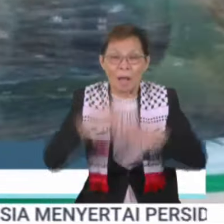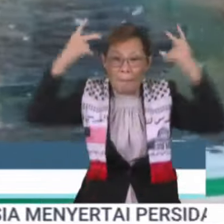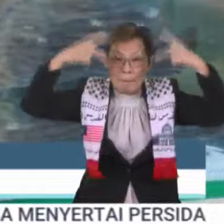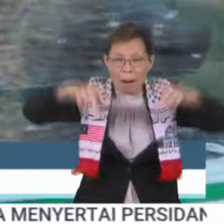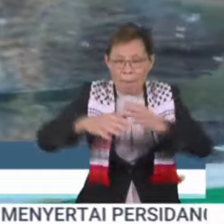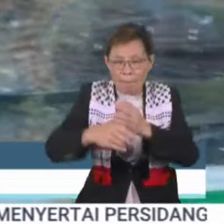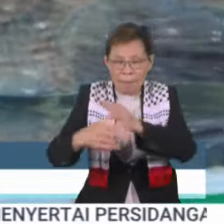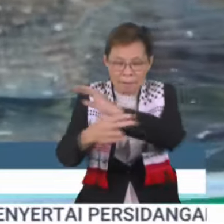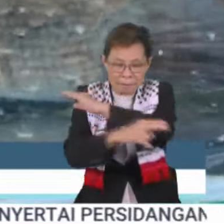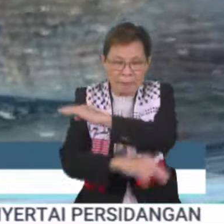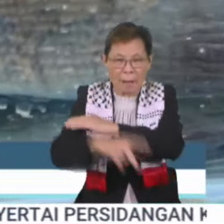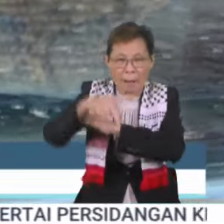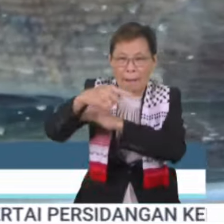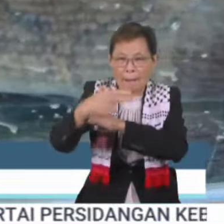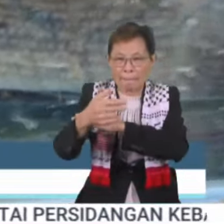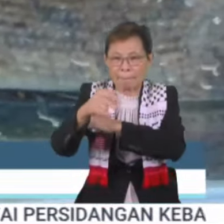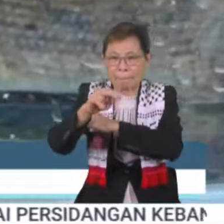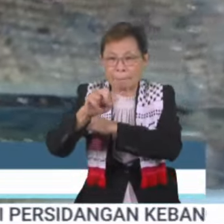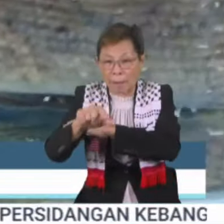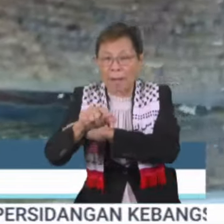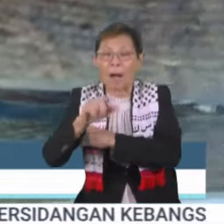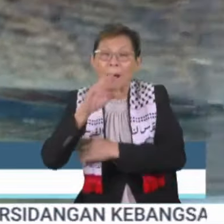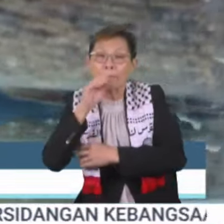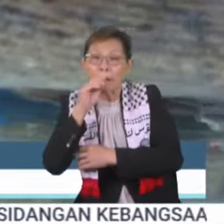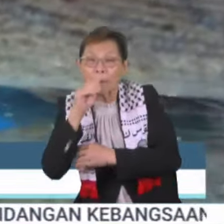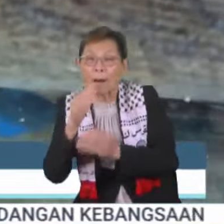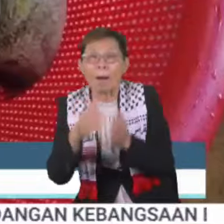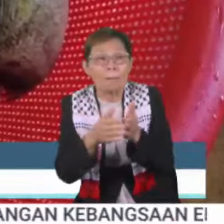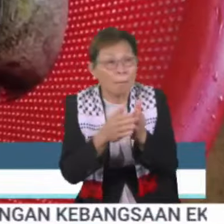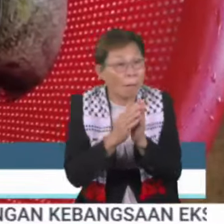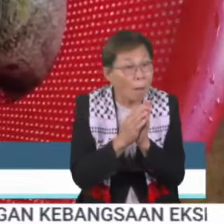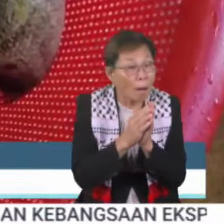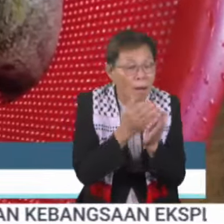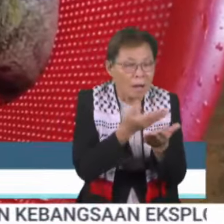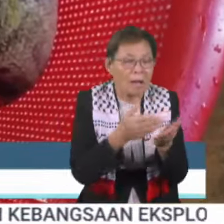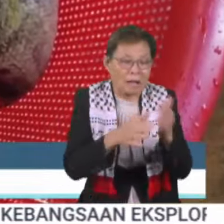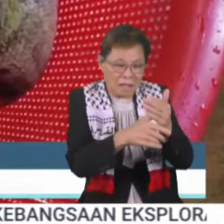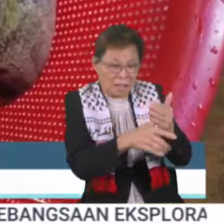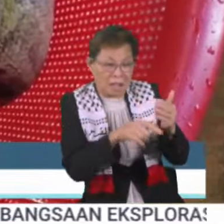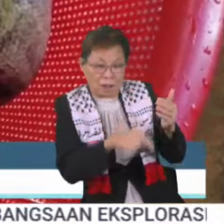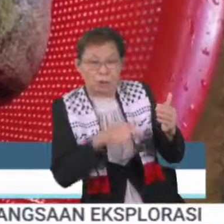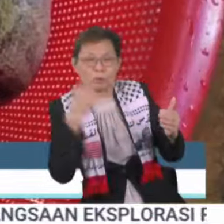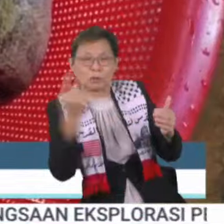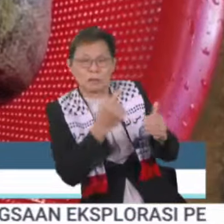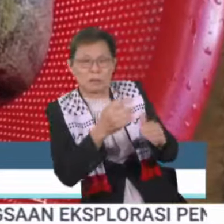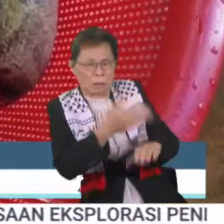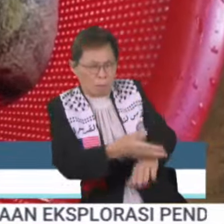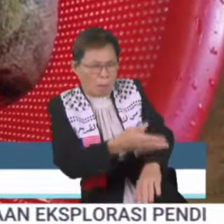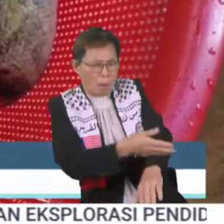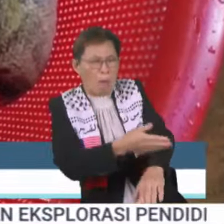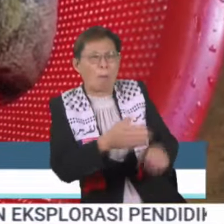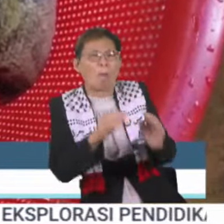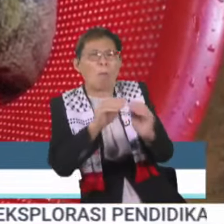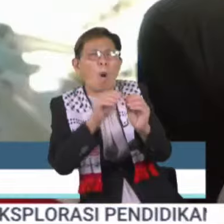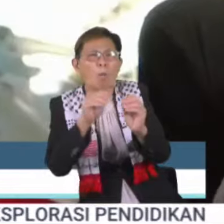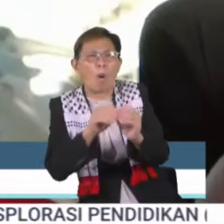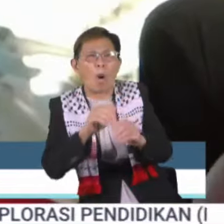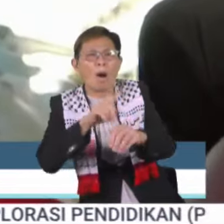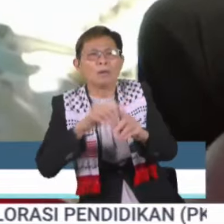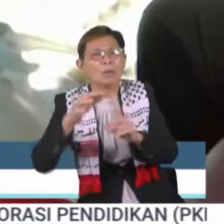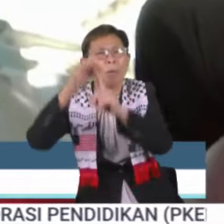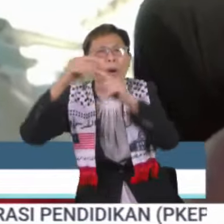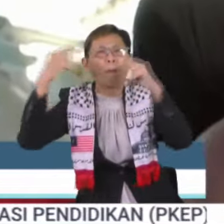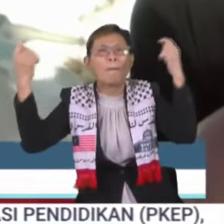Pengarah Perikanan Negeri Pang Anak Yukang berkata permintaan terhadap ikan tersebut sentiasa meningkat terutama ketika musim